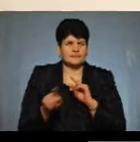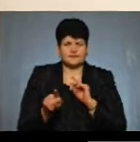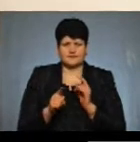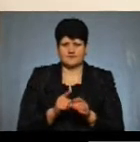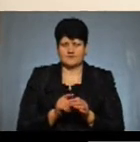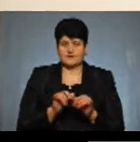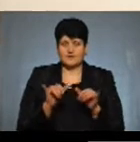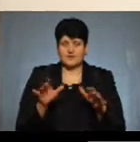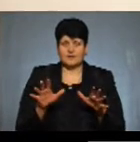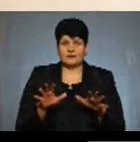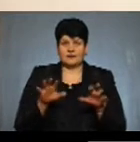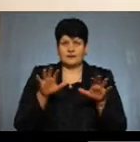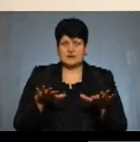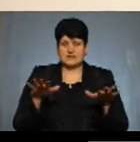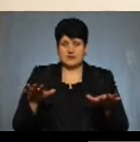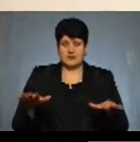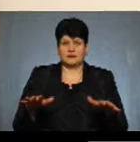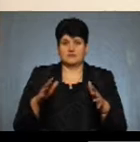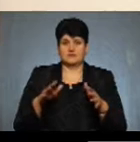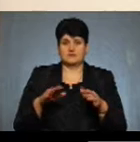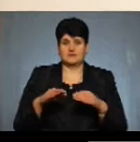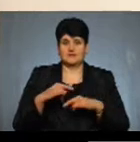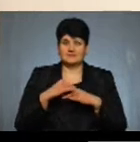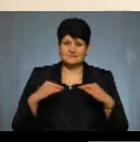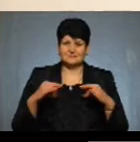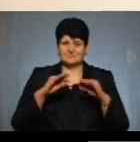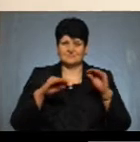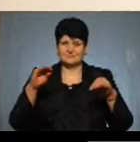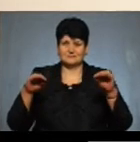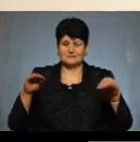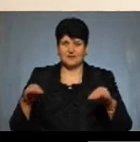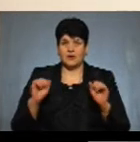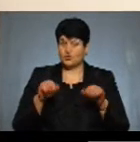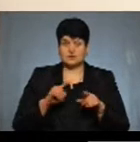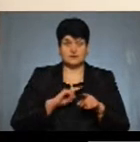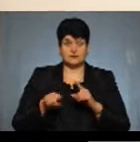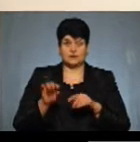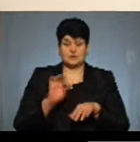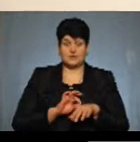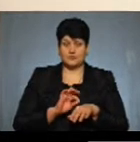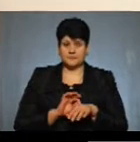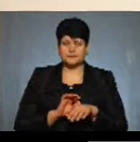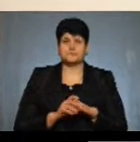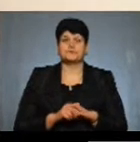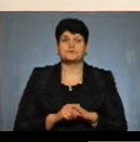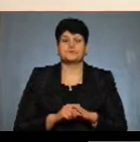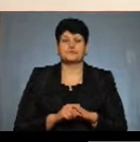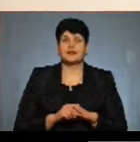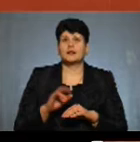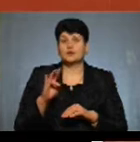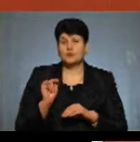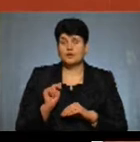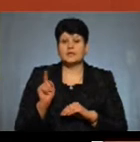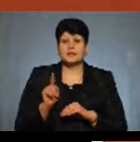швидше відбувається, осідає на певні поверхні, і таким чином все ж таки можна захворіти. Ну, і перш за